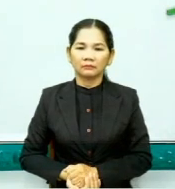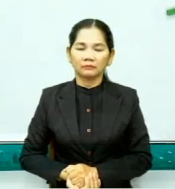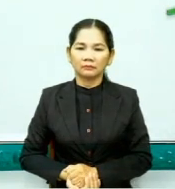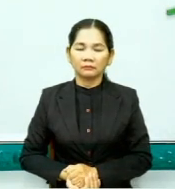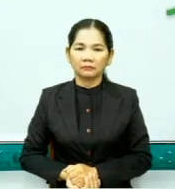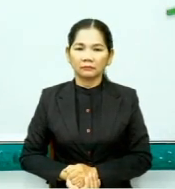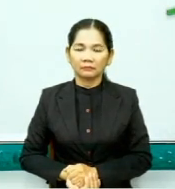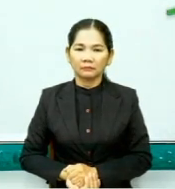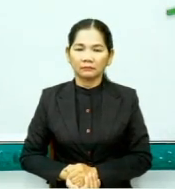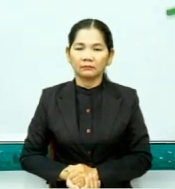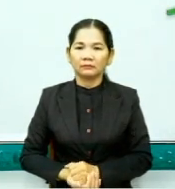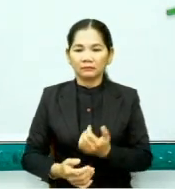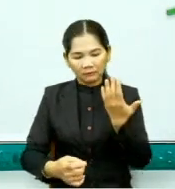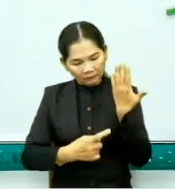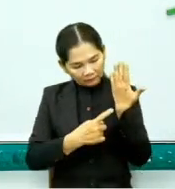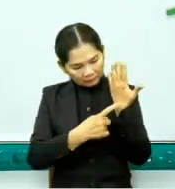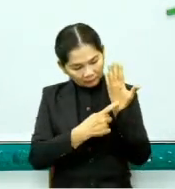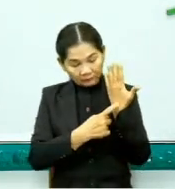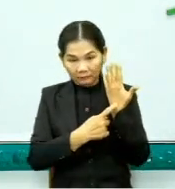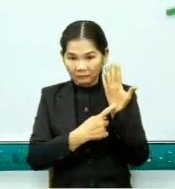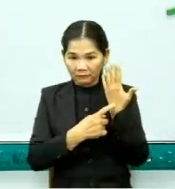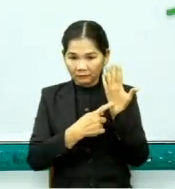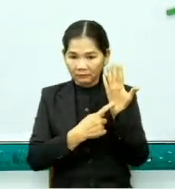Chà con sơ xê sơ nhạc hàn mơ.